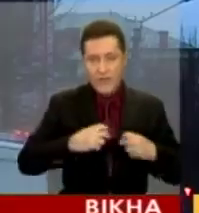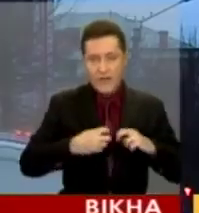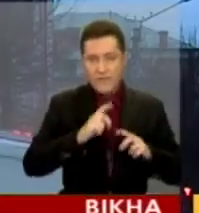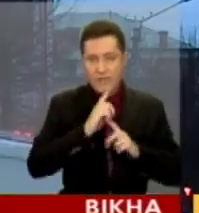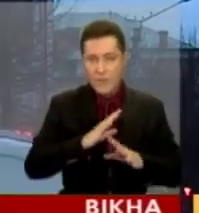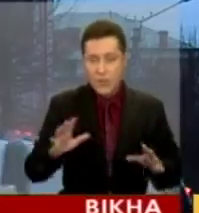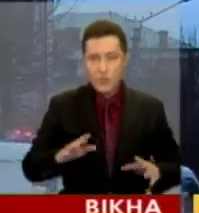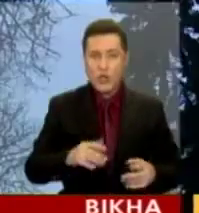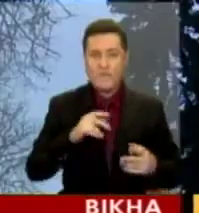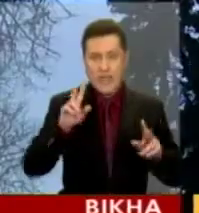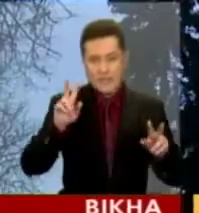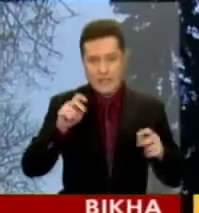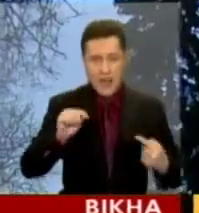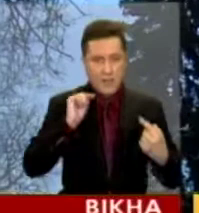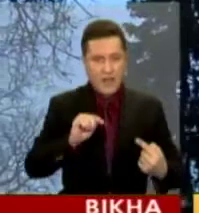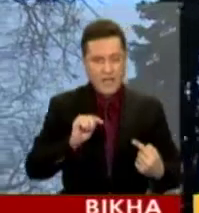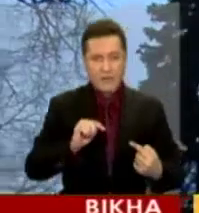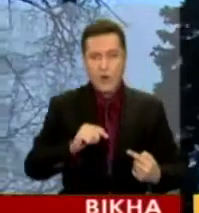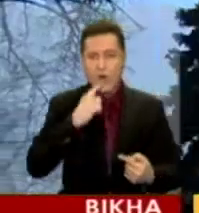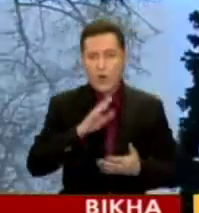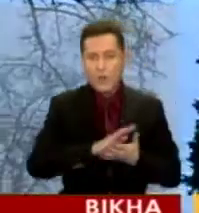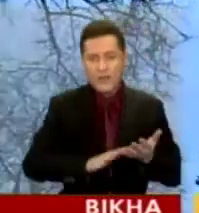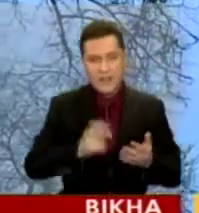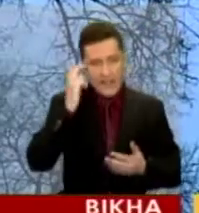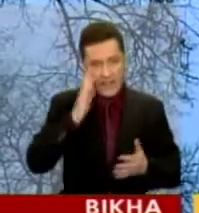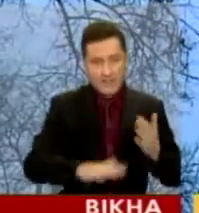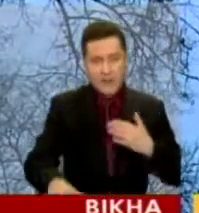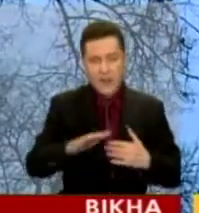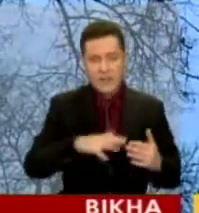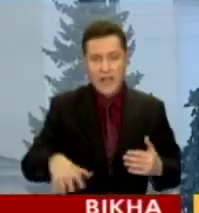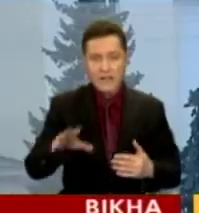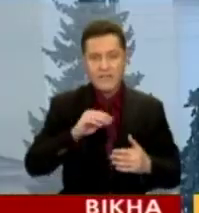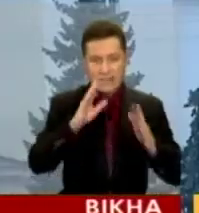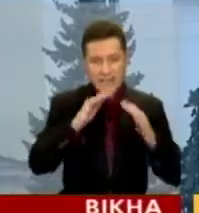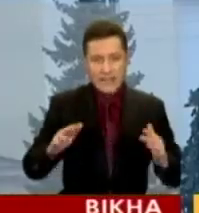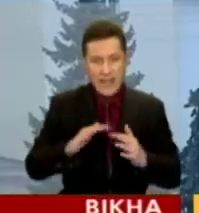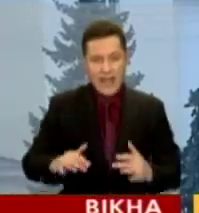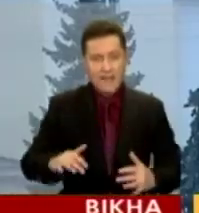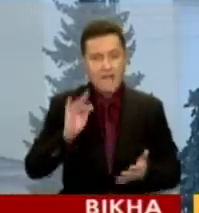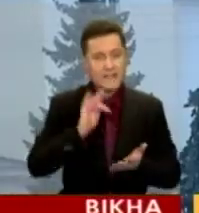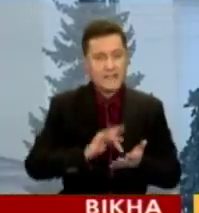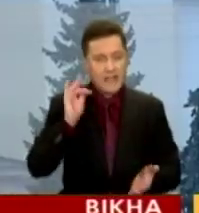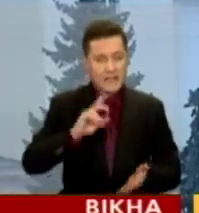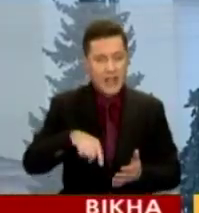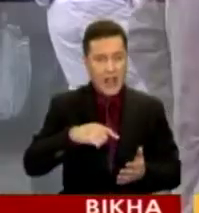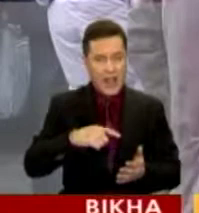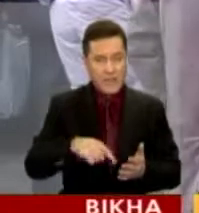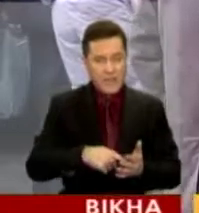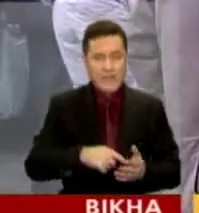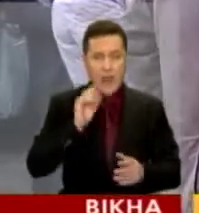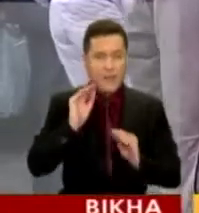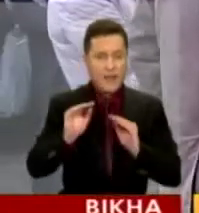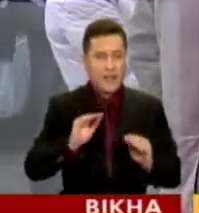знак протесту проти кровопролиття на Київському майдані. Натомість всі дерева у центрі міста прикрасять жовто-блакитними стрічками.